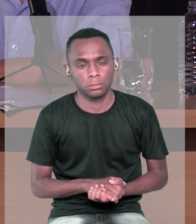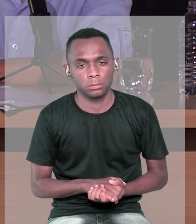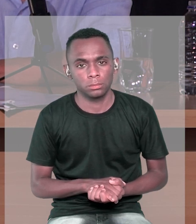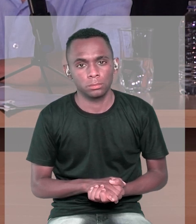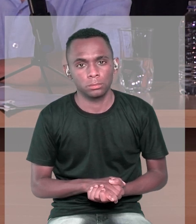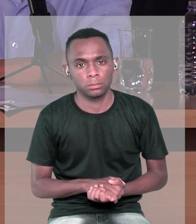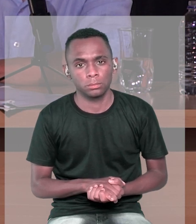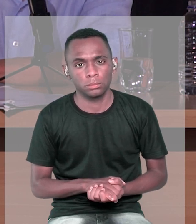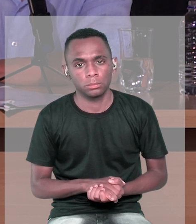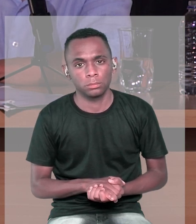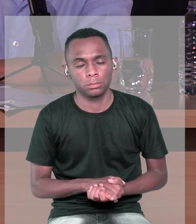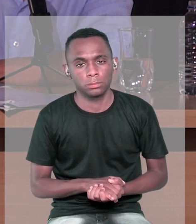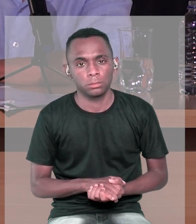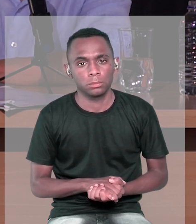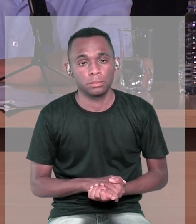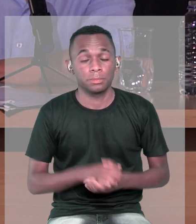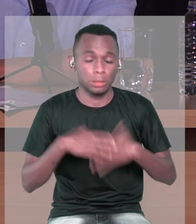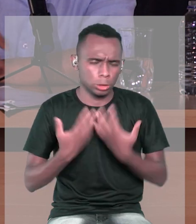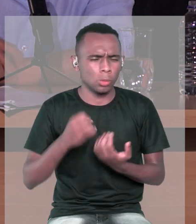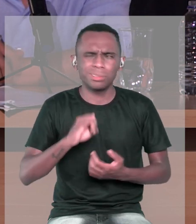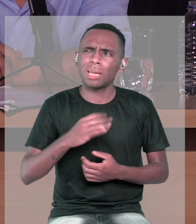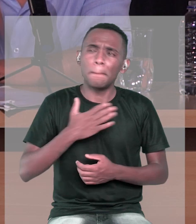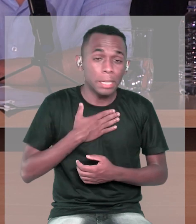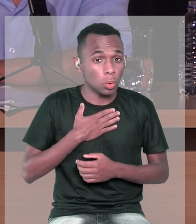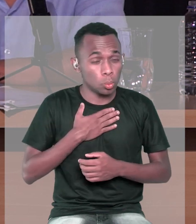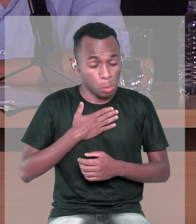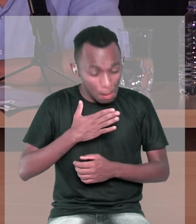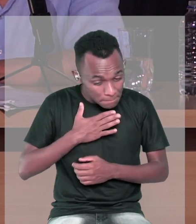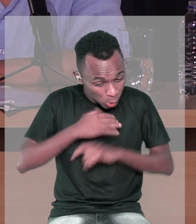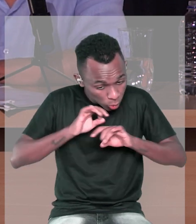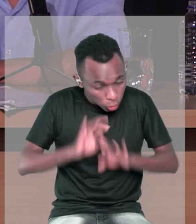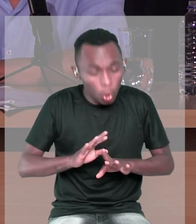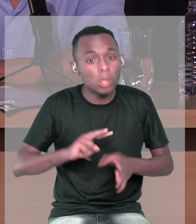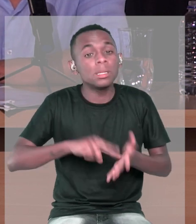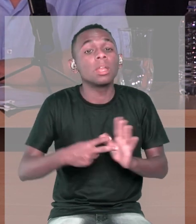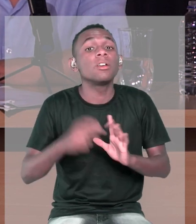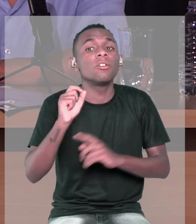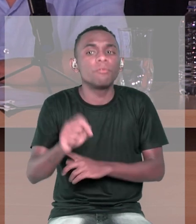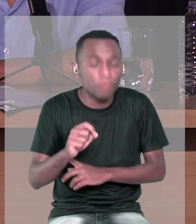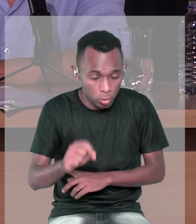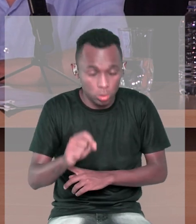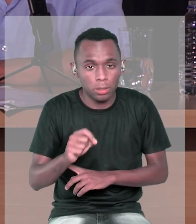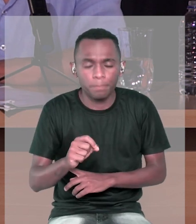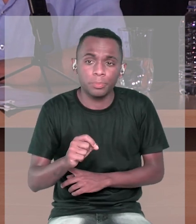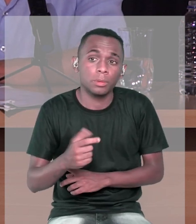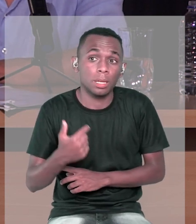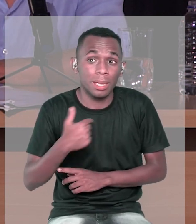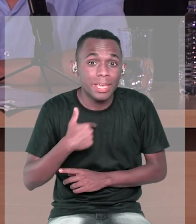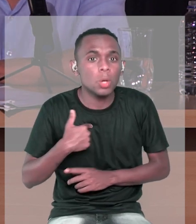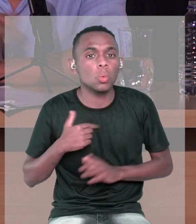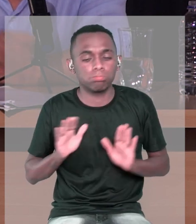l'autre. Se o que é meu é só meu, isso quer dizer que diretamente ou indiretamente eu